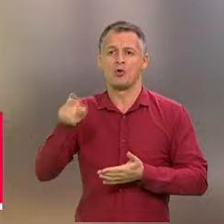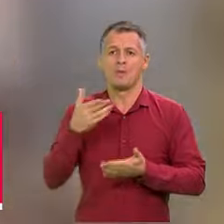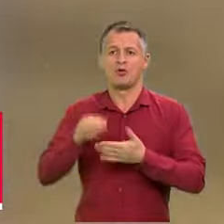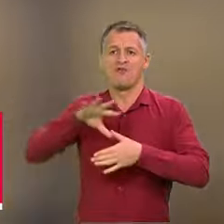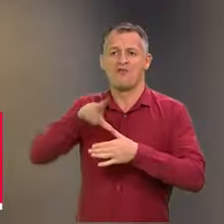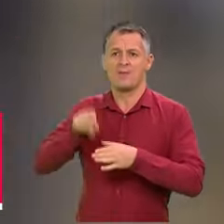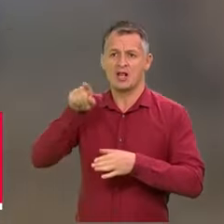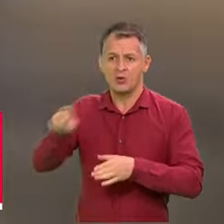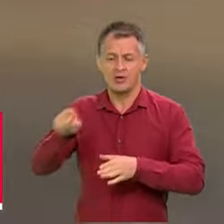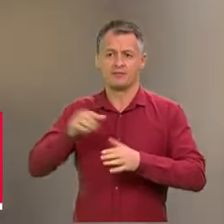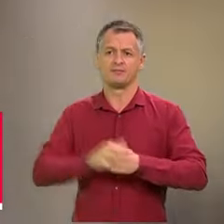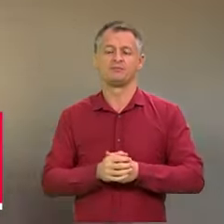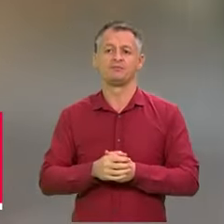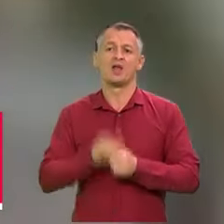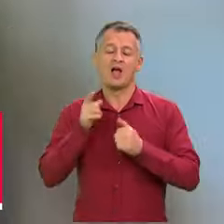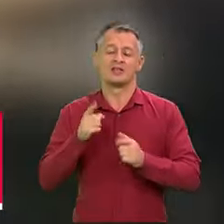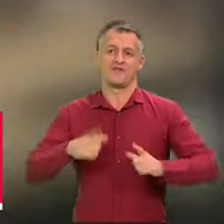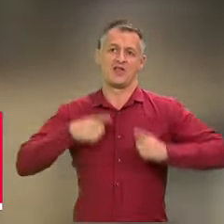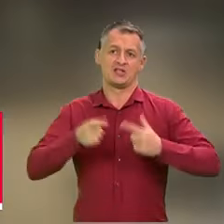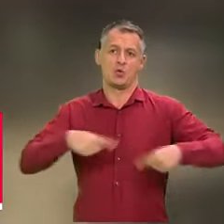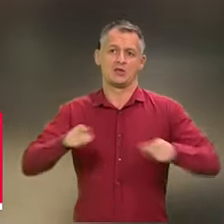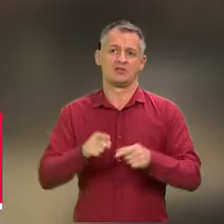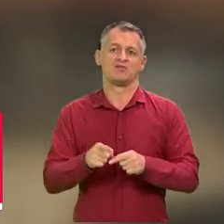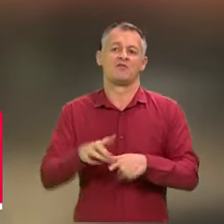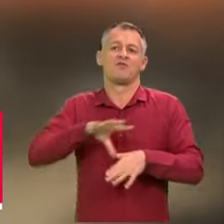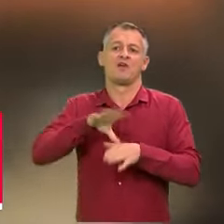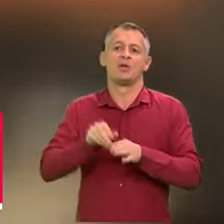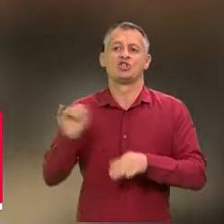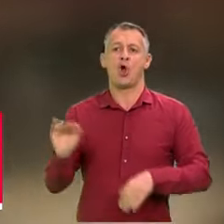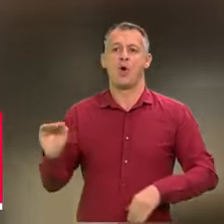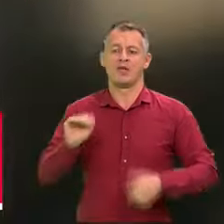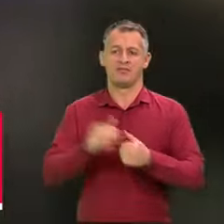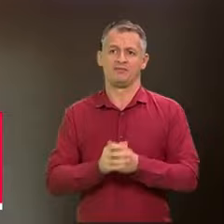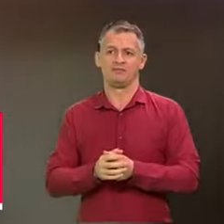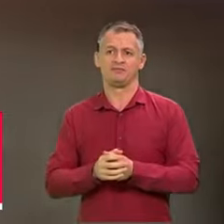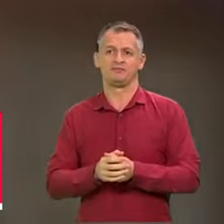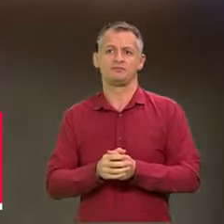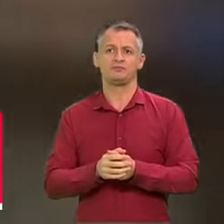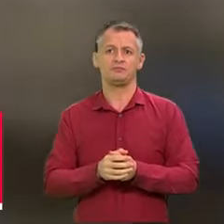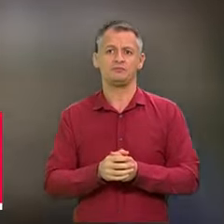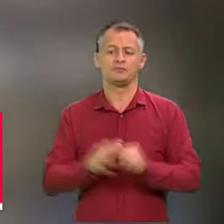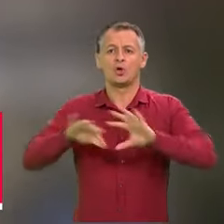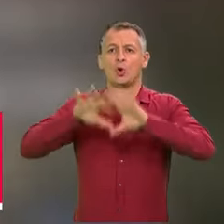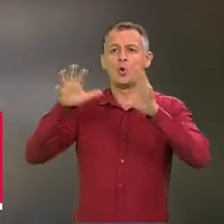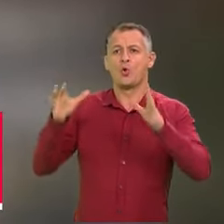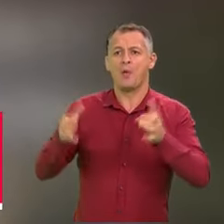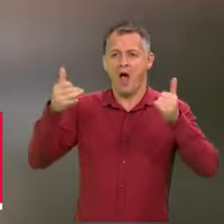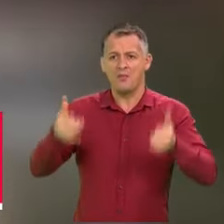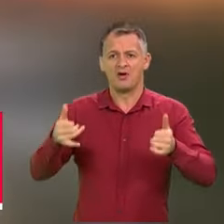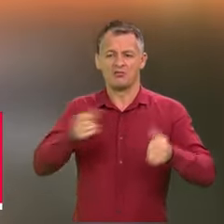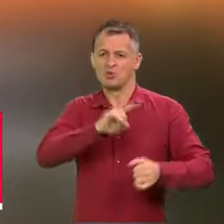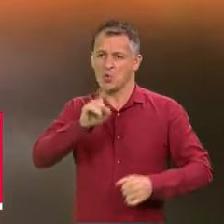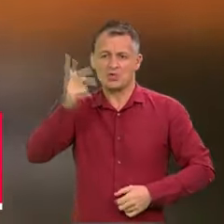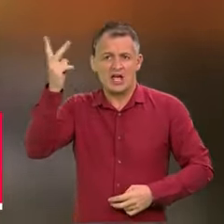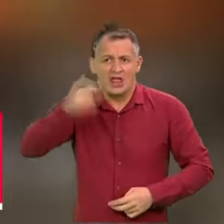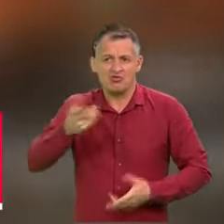noastră, copiii și familia noastră și cum vreau să vă spun, lumea nu înțelege încă lumea care noi